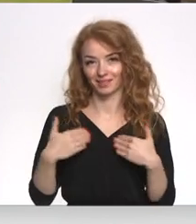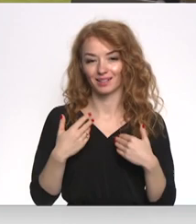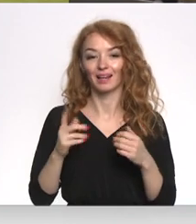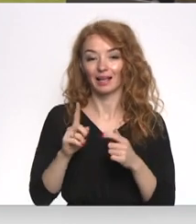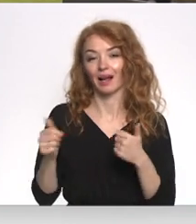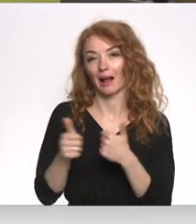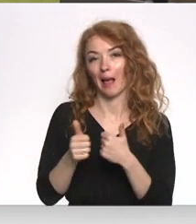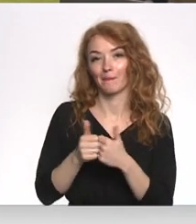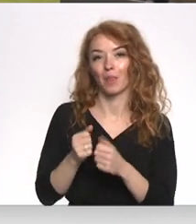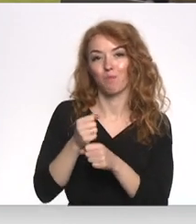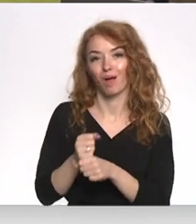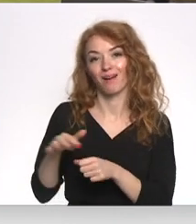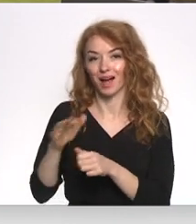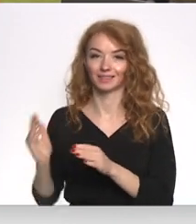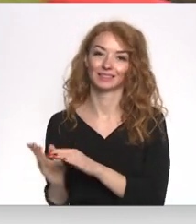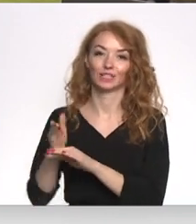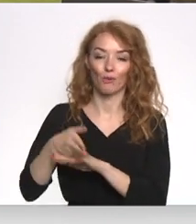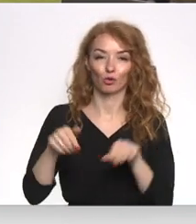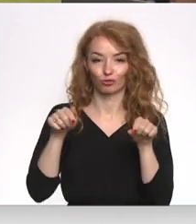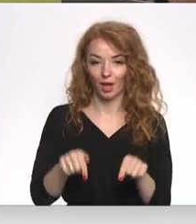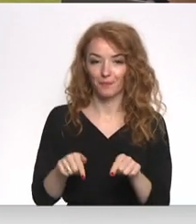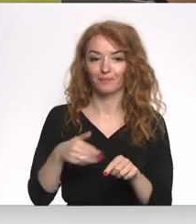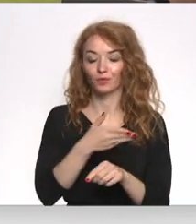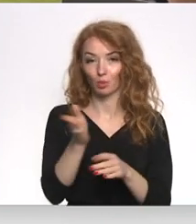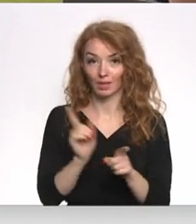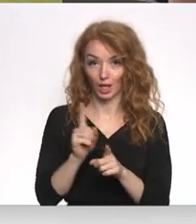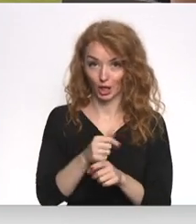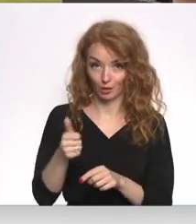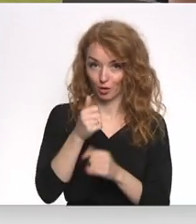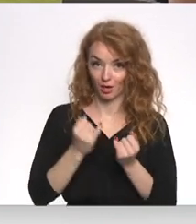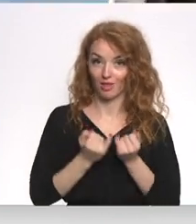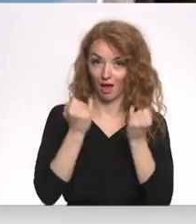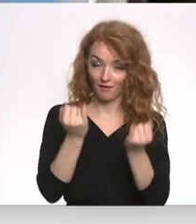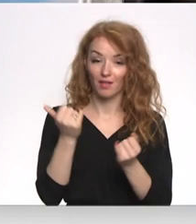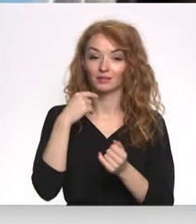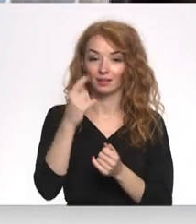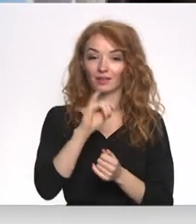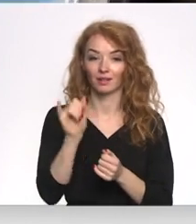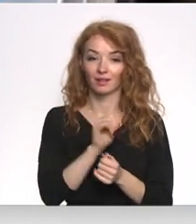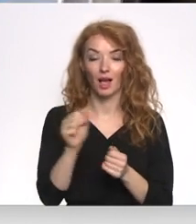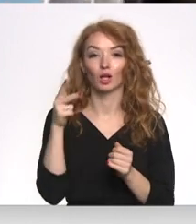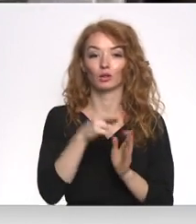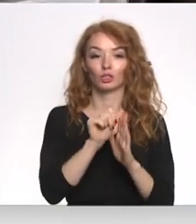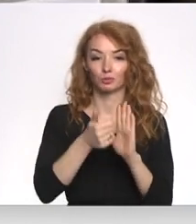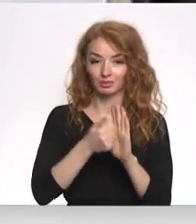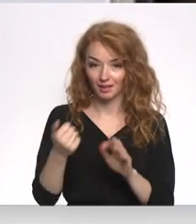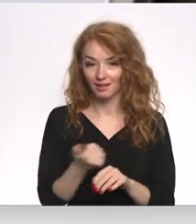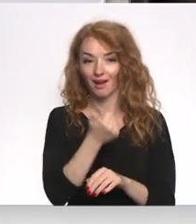kaimiņu pagastiem pie mums brauc. Jums ir arī tāda īpaša dāvana, vai ne? Jā, 16. Gads,